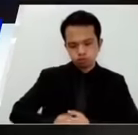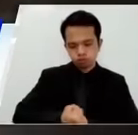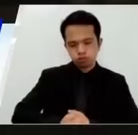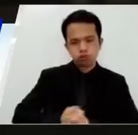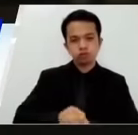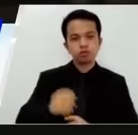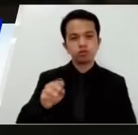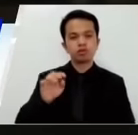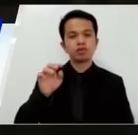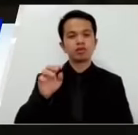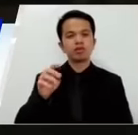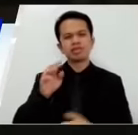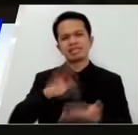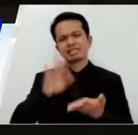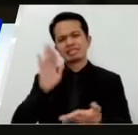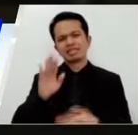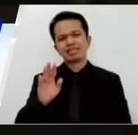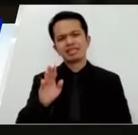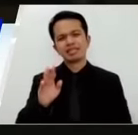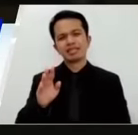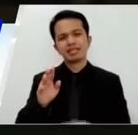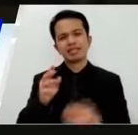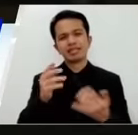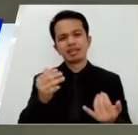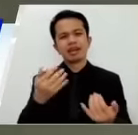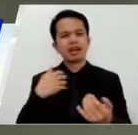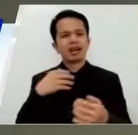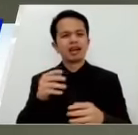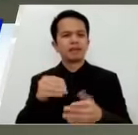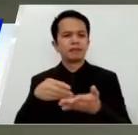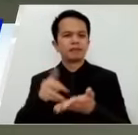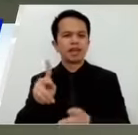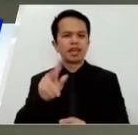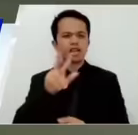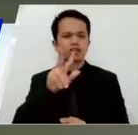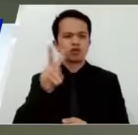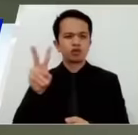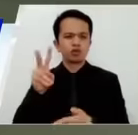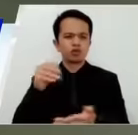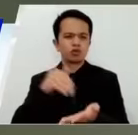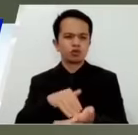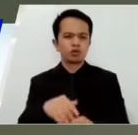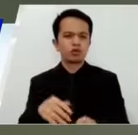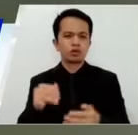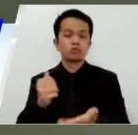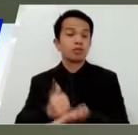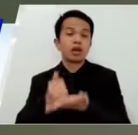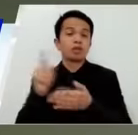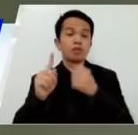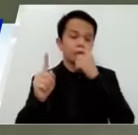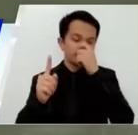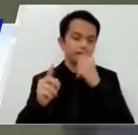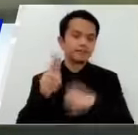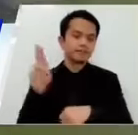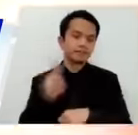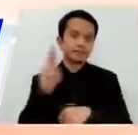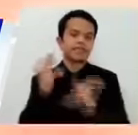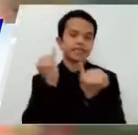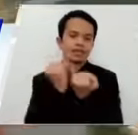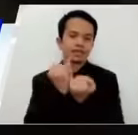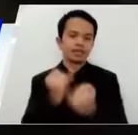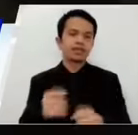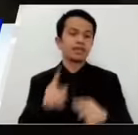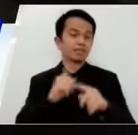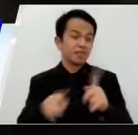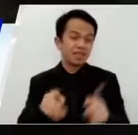mahal, nag-range siya ng 32,000. Nakatulong naman sa kanila ang paggamit ng PhilHealth. Yun nga lang,